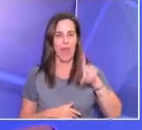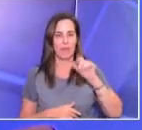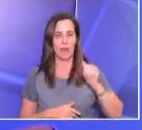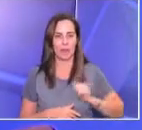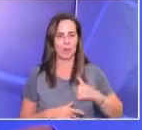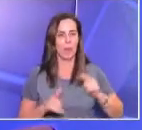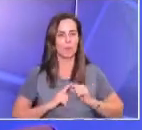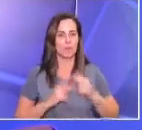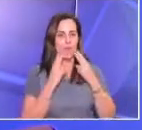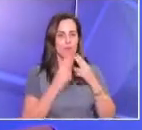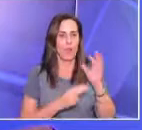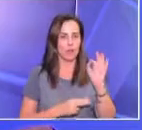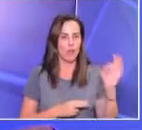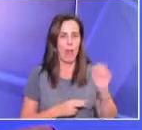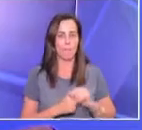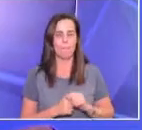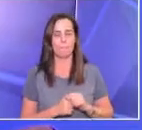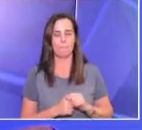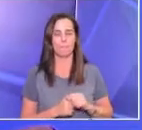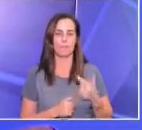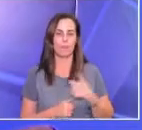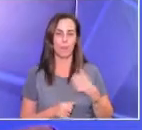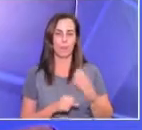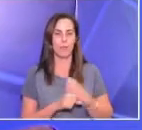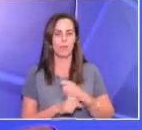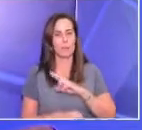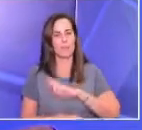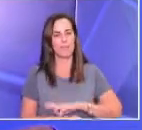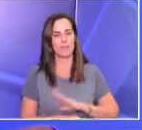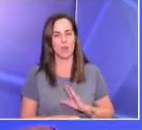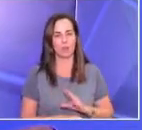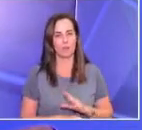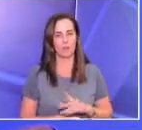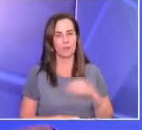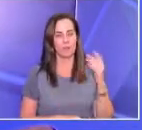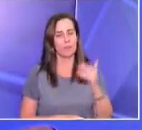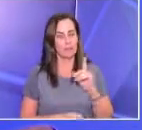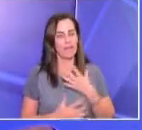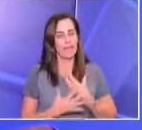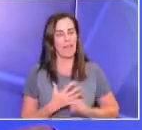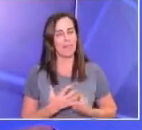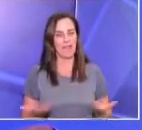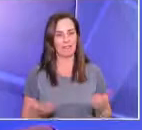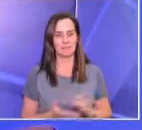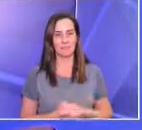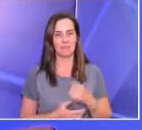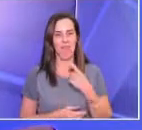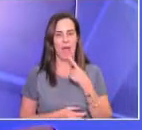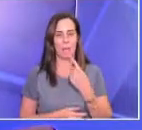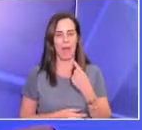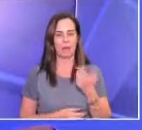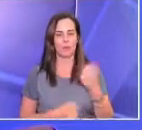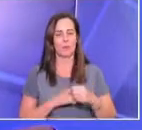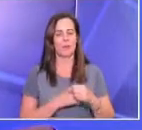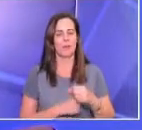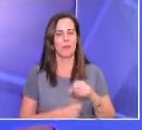1,000 חיילים שאנחנו מחכים לתוצאות שלהם, ואנחנו נעשה את זה בסבלנות, זה שיעור גדול באיפוק. דיברנו קודם עם משה